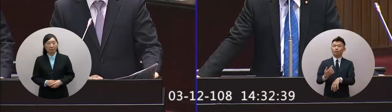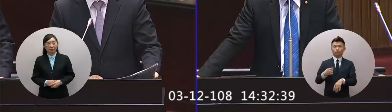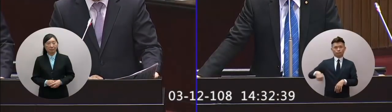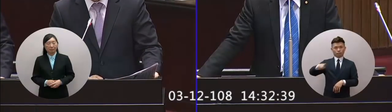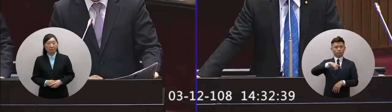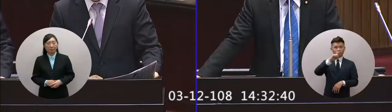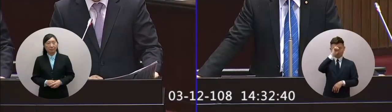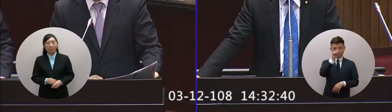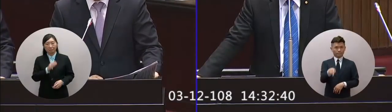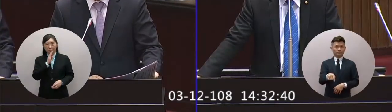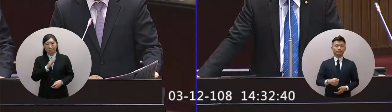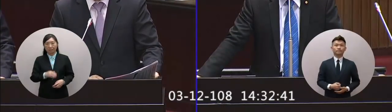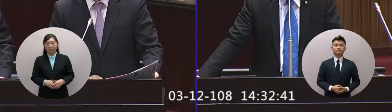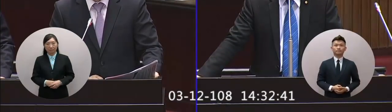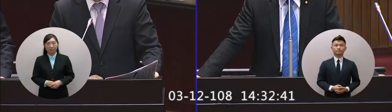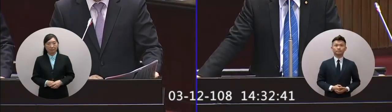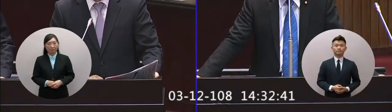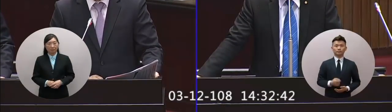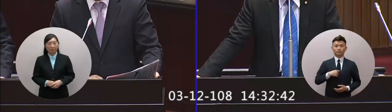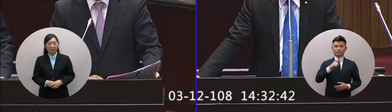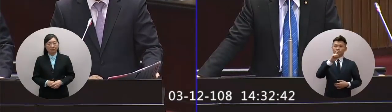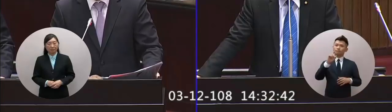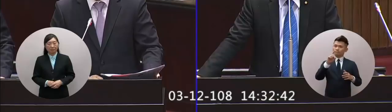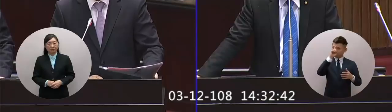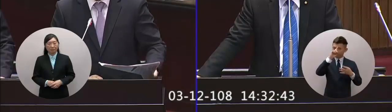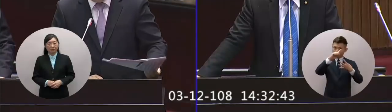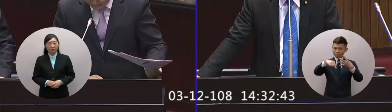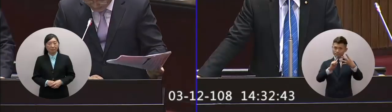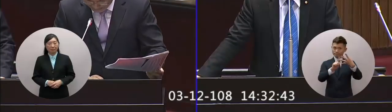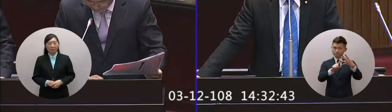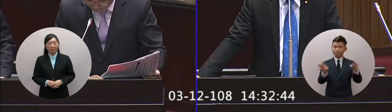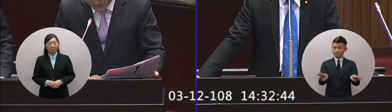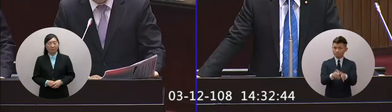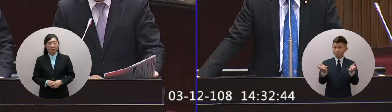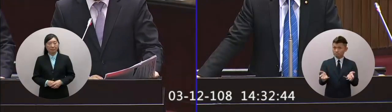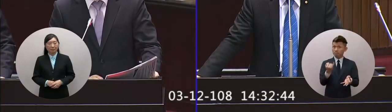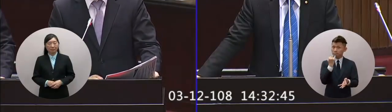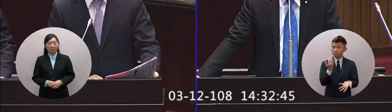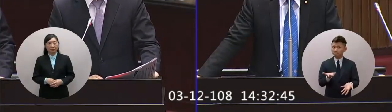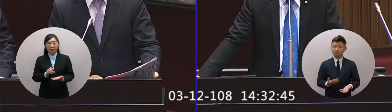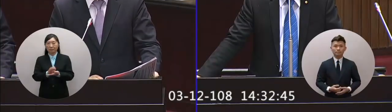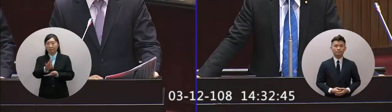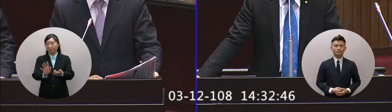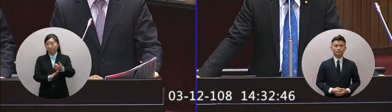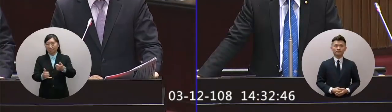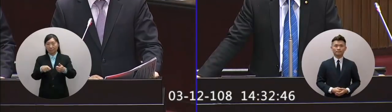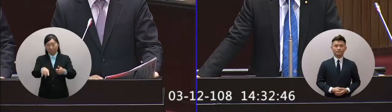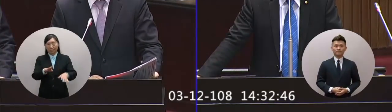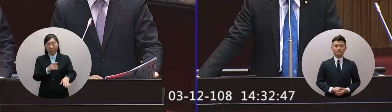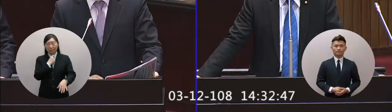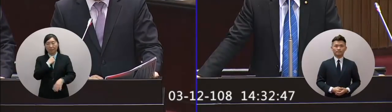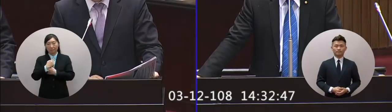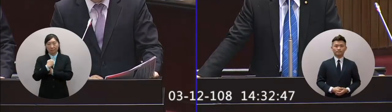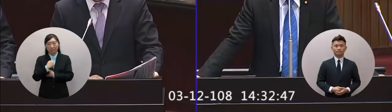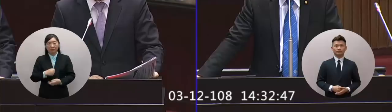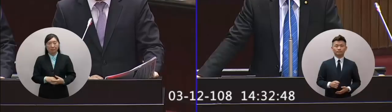较期待啦， 是 会不会在第三季就开始开工？ 哎，报告委员，这个要非常努力， 好，